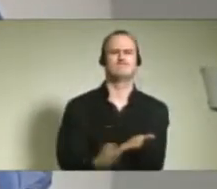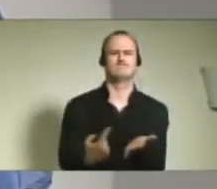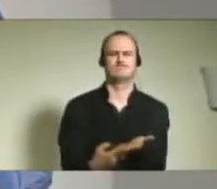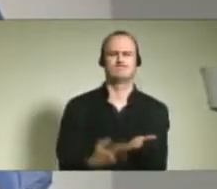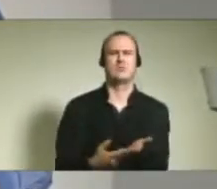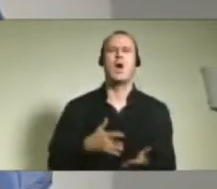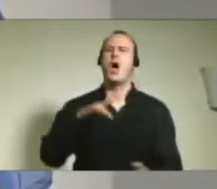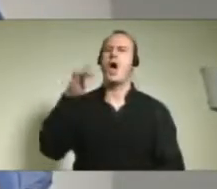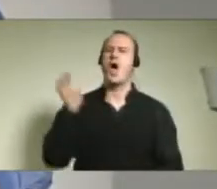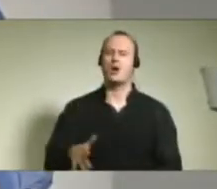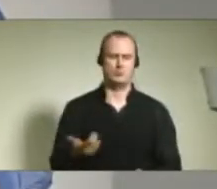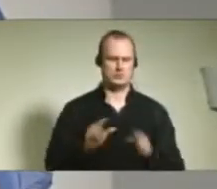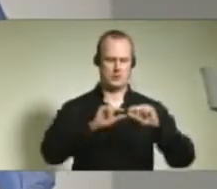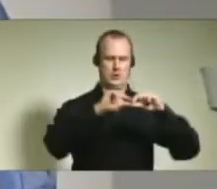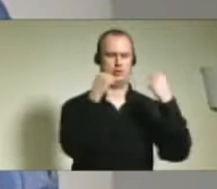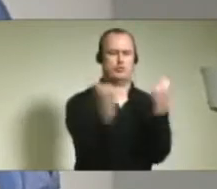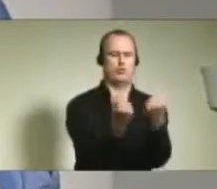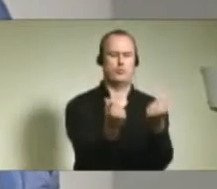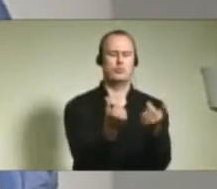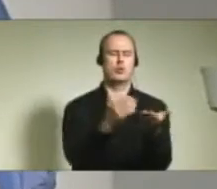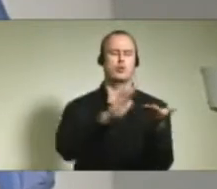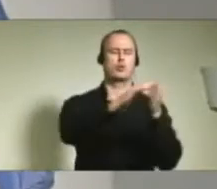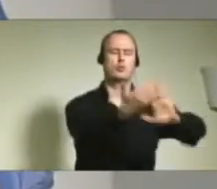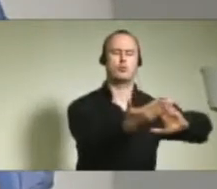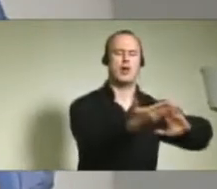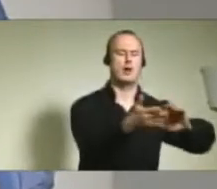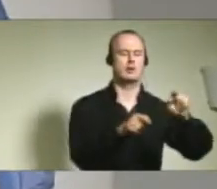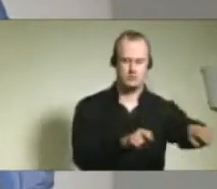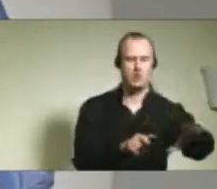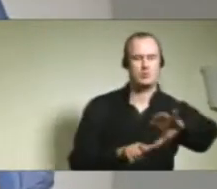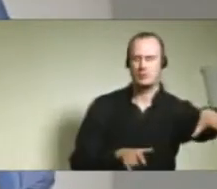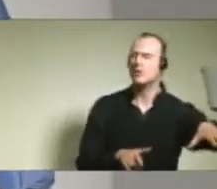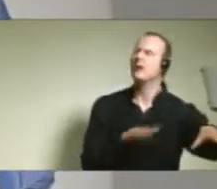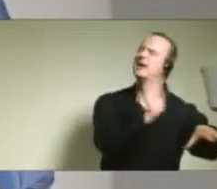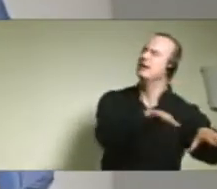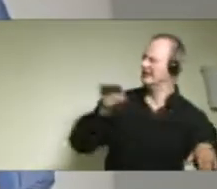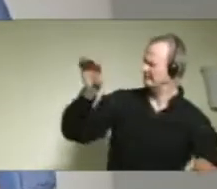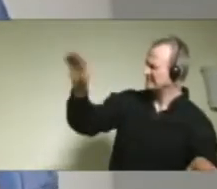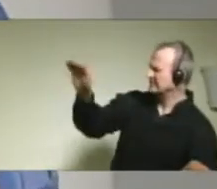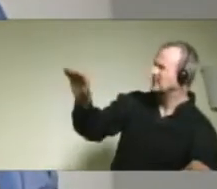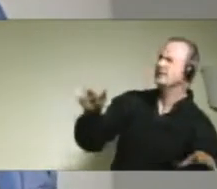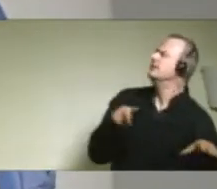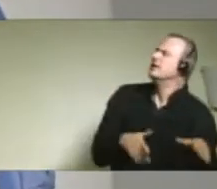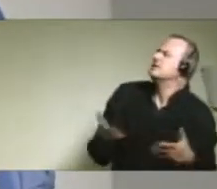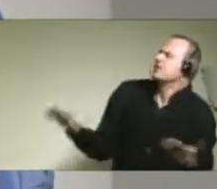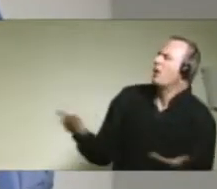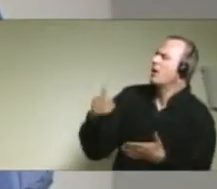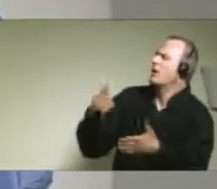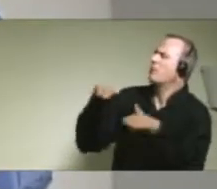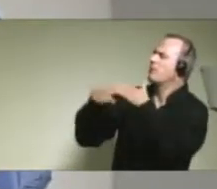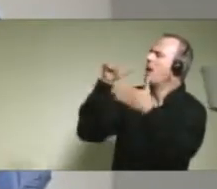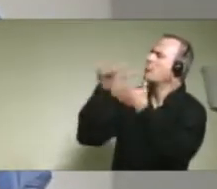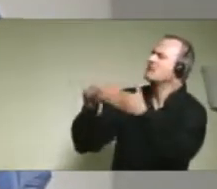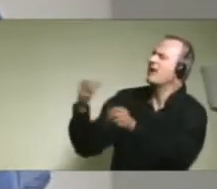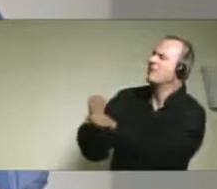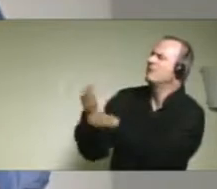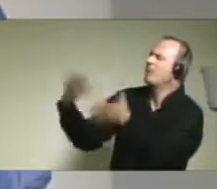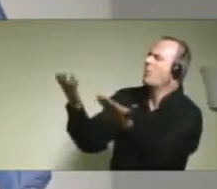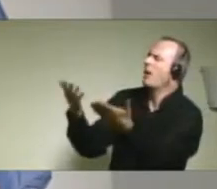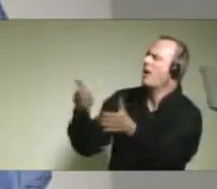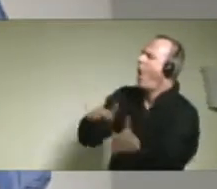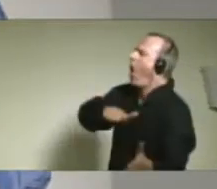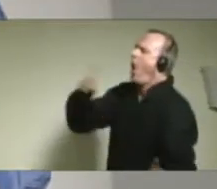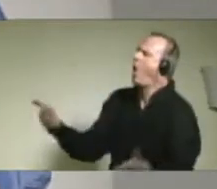groupes communautaires nous disent, oui, on veut savoir ce que ça peut être une banque postale. Alors, le travail que vous faites ce week-end est fantastique. Nous